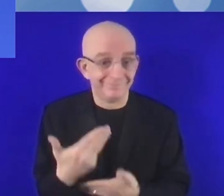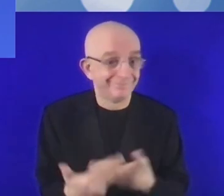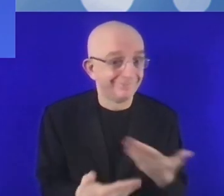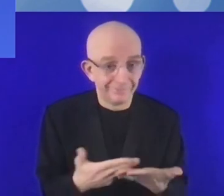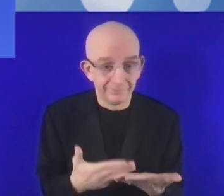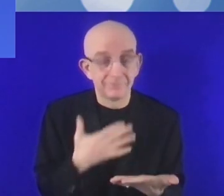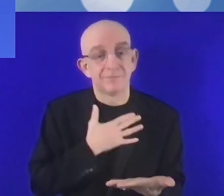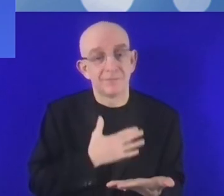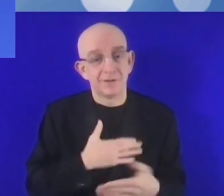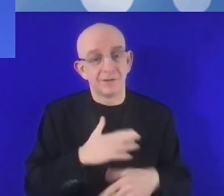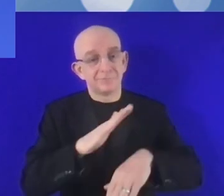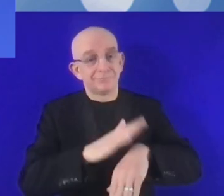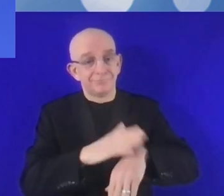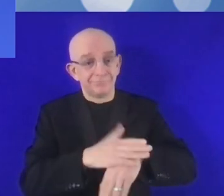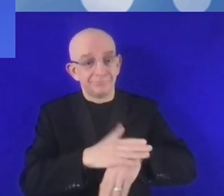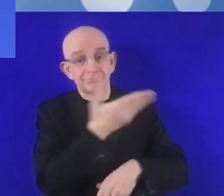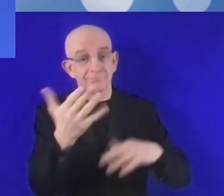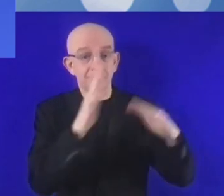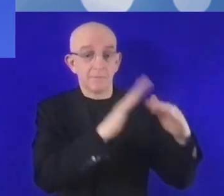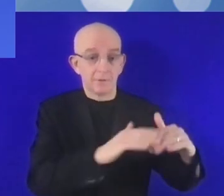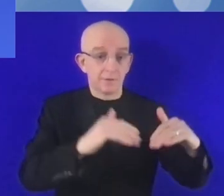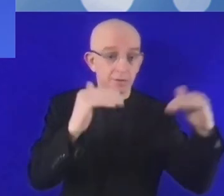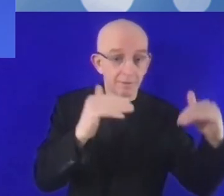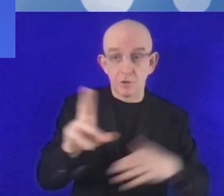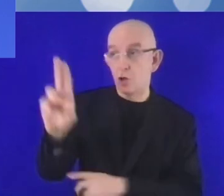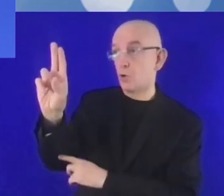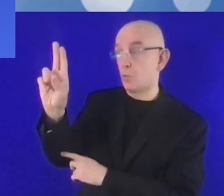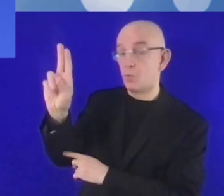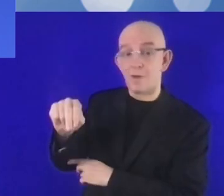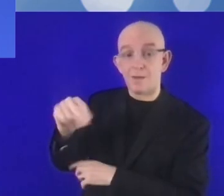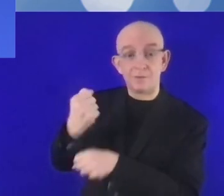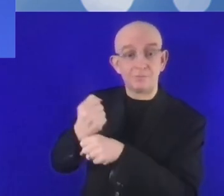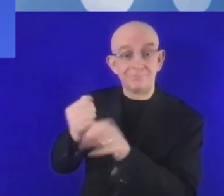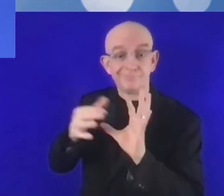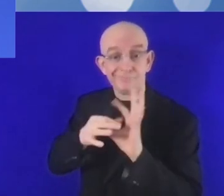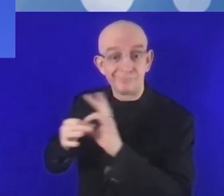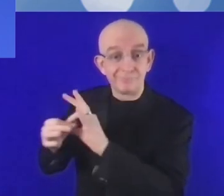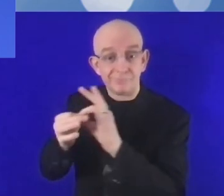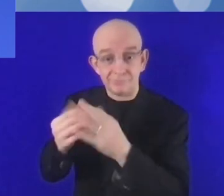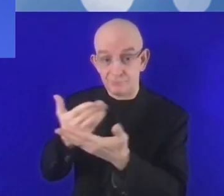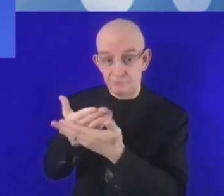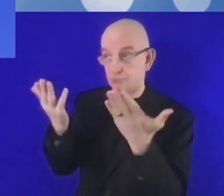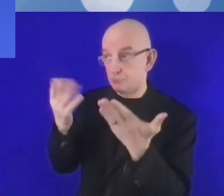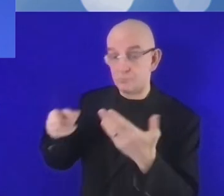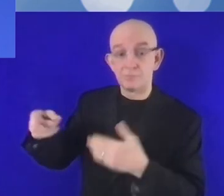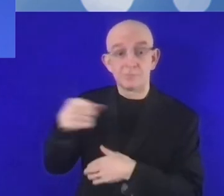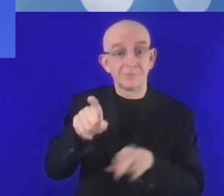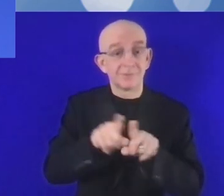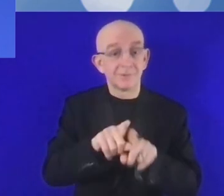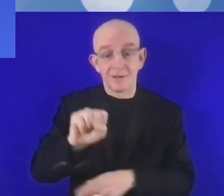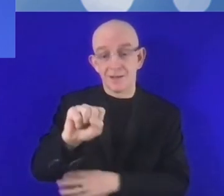Я хочу, чтобы правительство отдельных государств и организации, такие